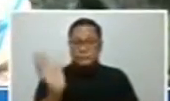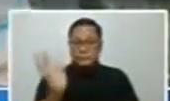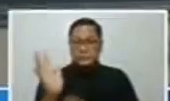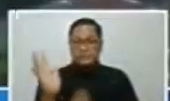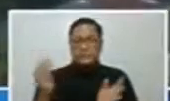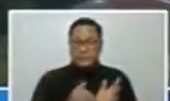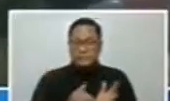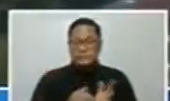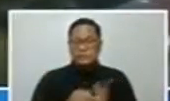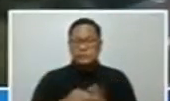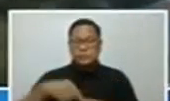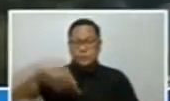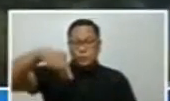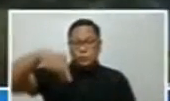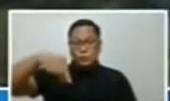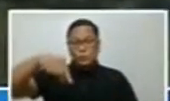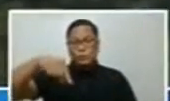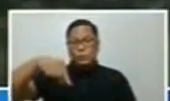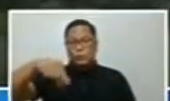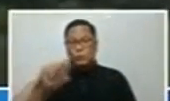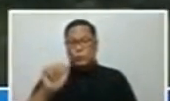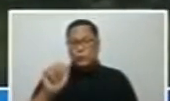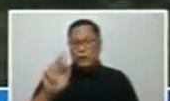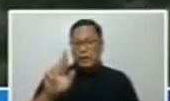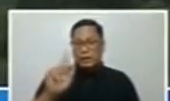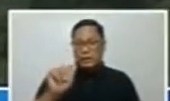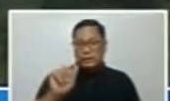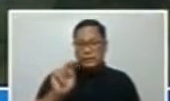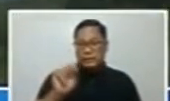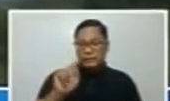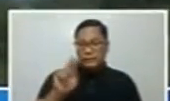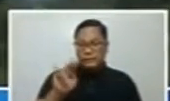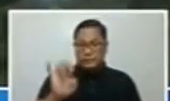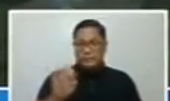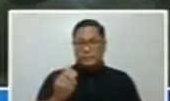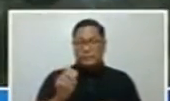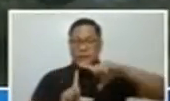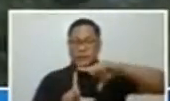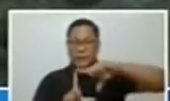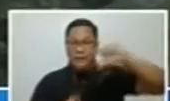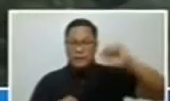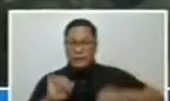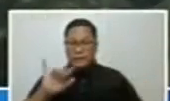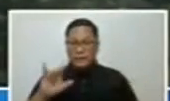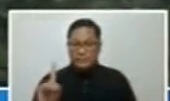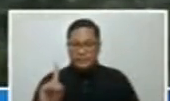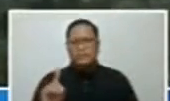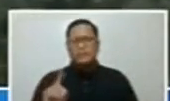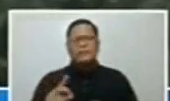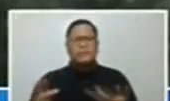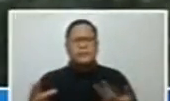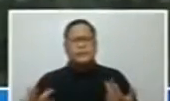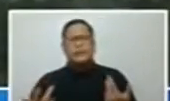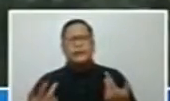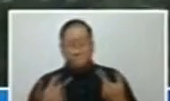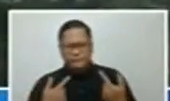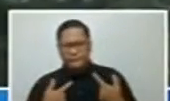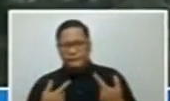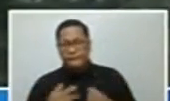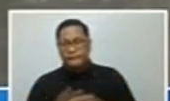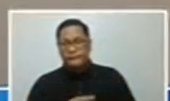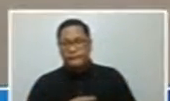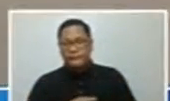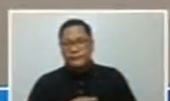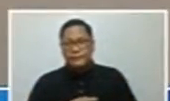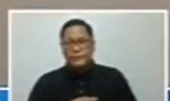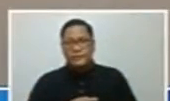family. Kasi napag-alaman natin, no, 99,000 yung households doon at kung merong 250,000